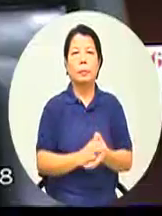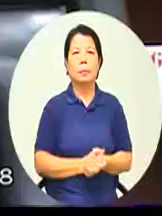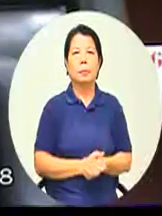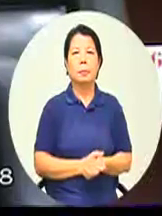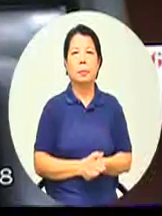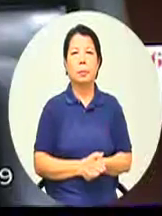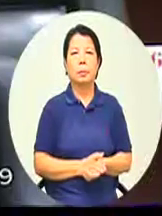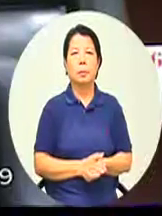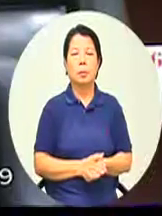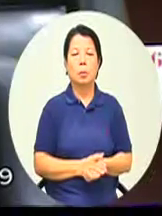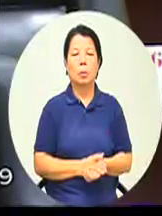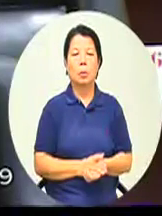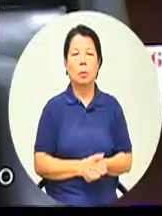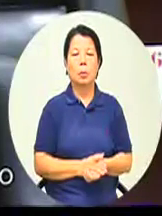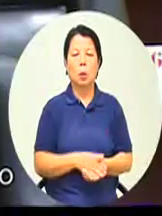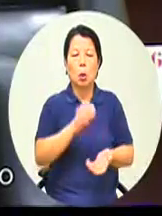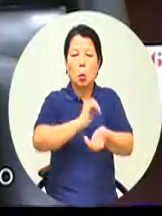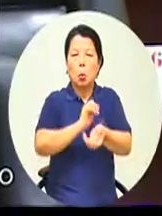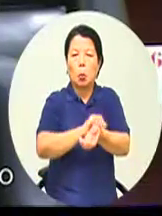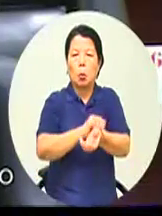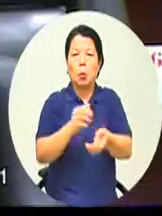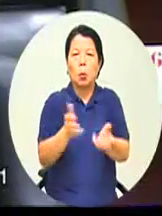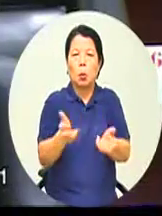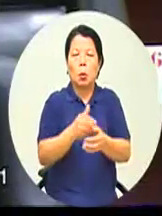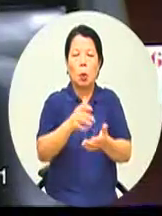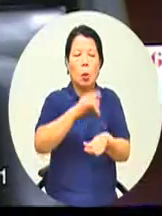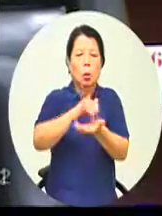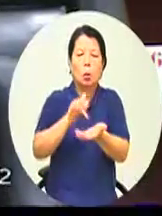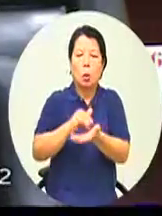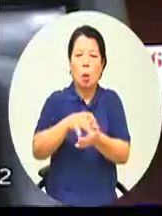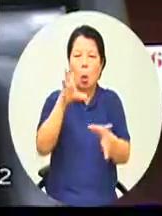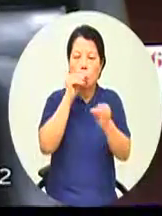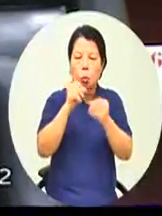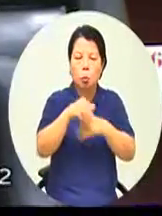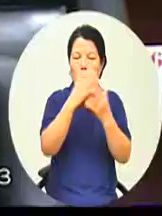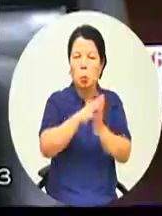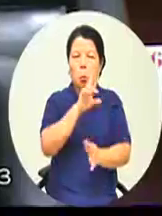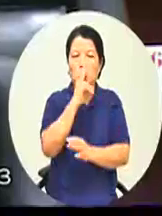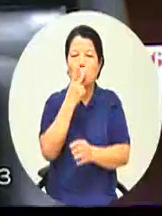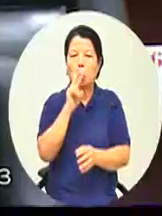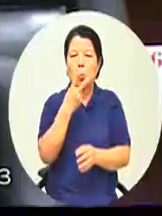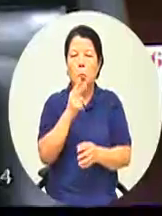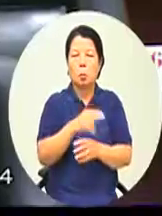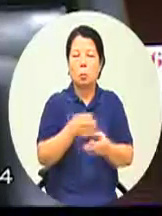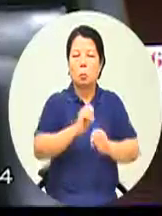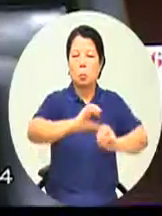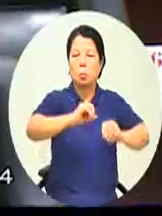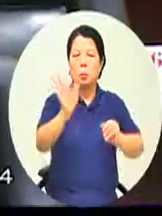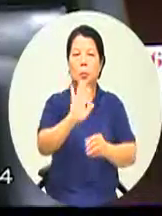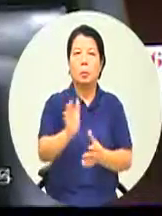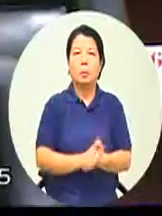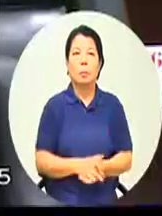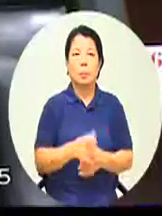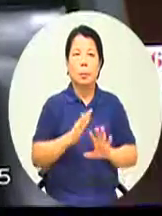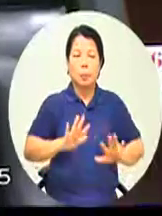播 不正确的医疗跟药物的知识，那这是这个问题。那因为时间有限，我大概连文化局一起